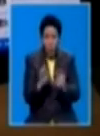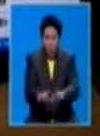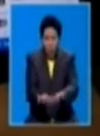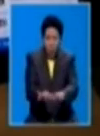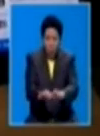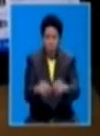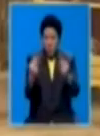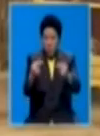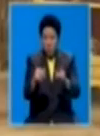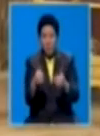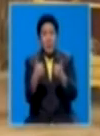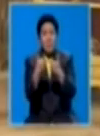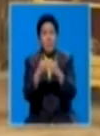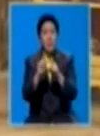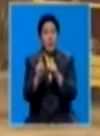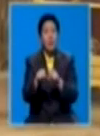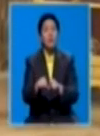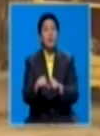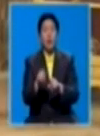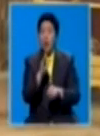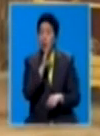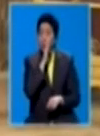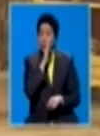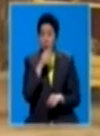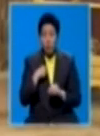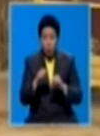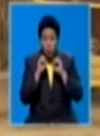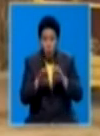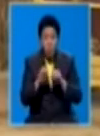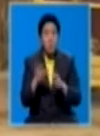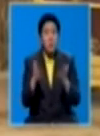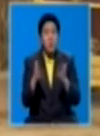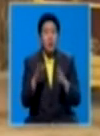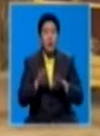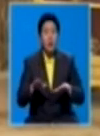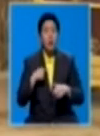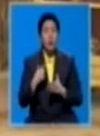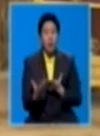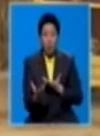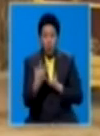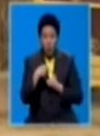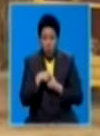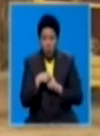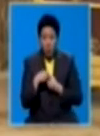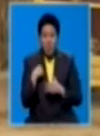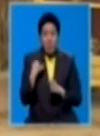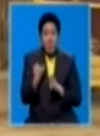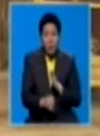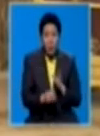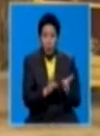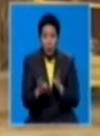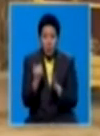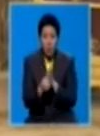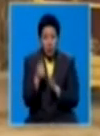มโซเชียลมีเดียต่างๆซึ่งหากไม่มีคนดูแลปลูกฝังให้เขาเป็นคนดีในสังคมก็จะทำให้เขาหลงไปในทางที่ผิดได้ง่ายนะครับทั้